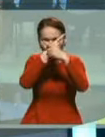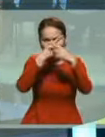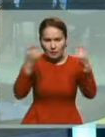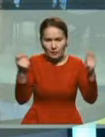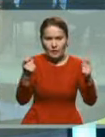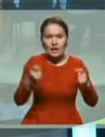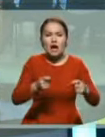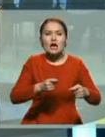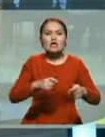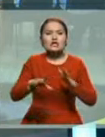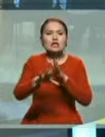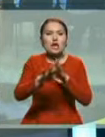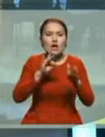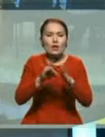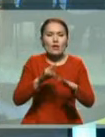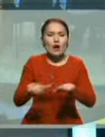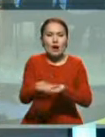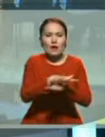Айдарбек, сайлаушылардың белсенділігі қалай?